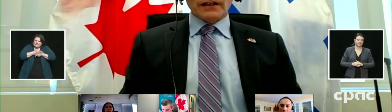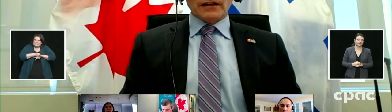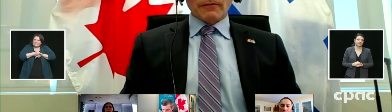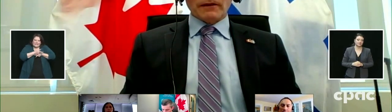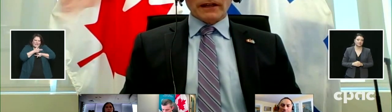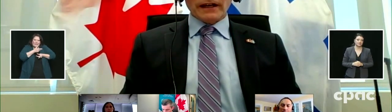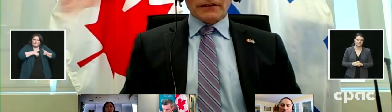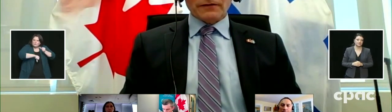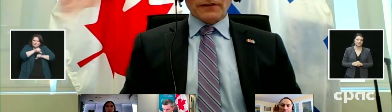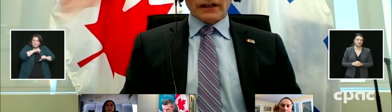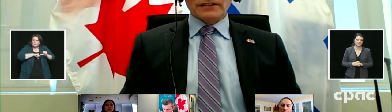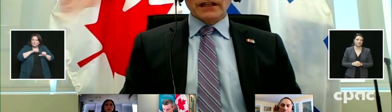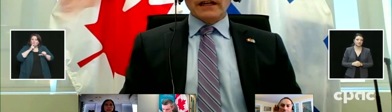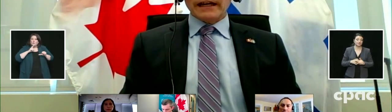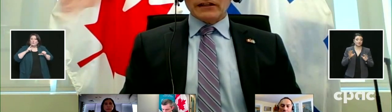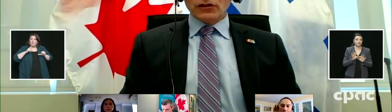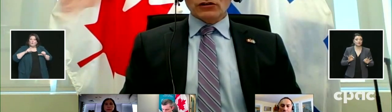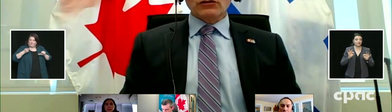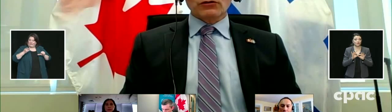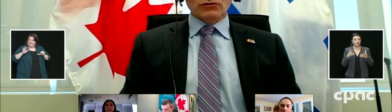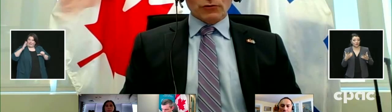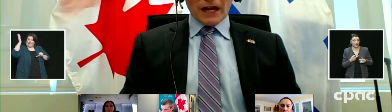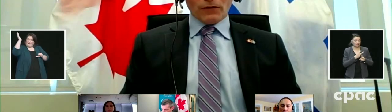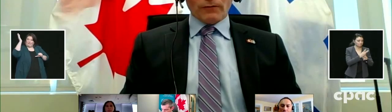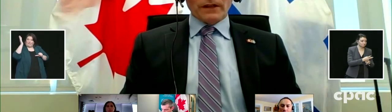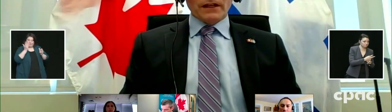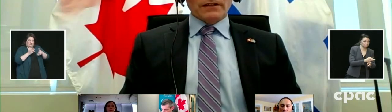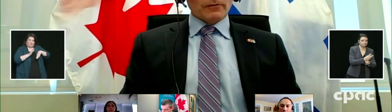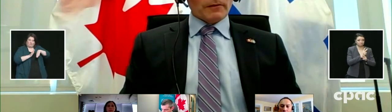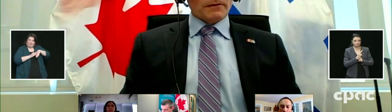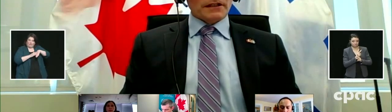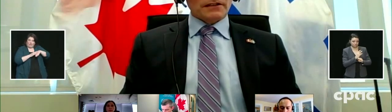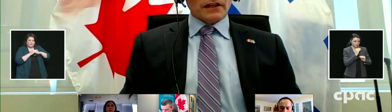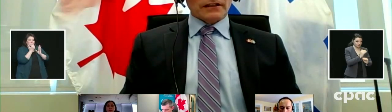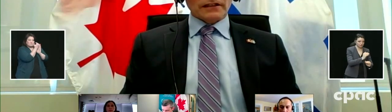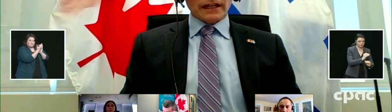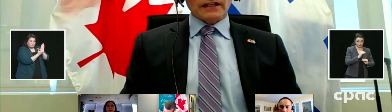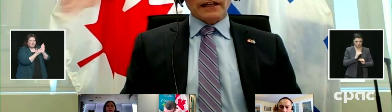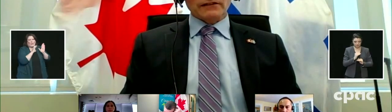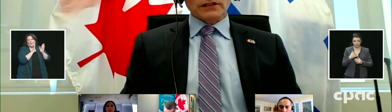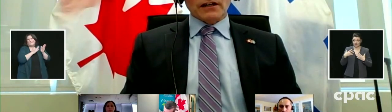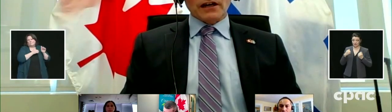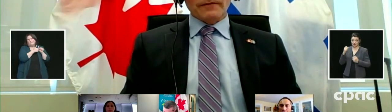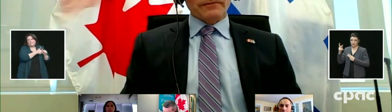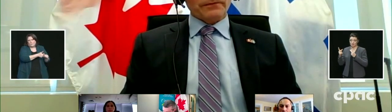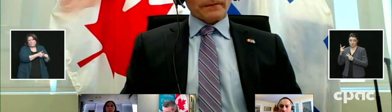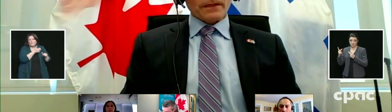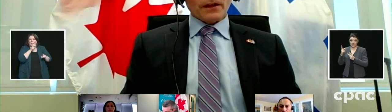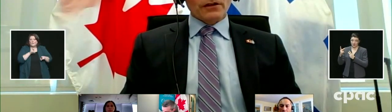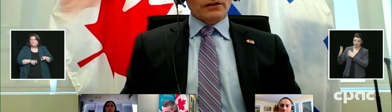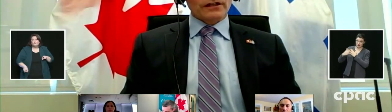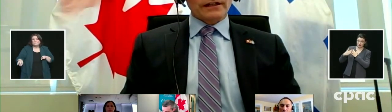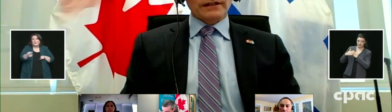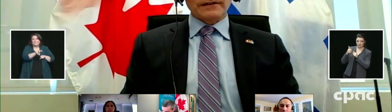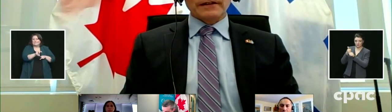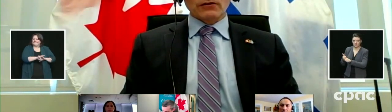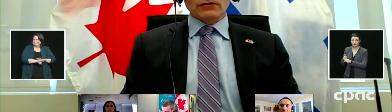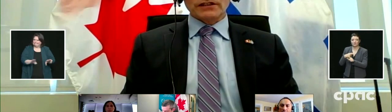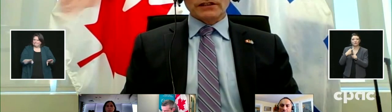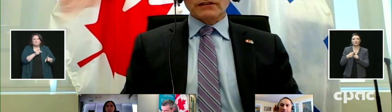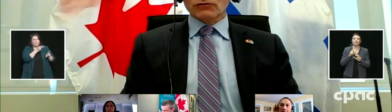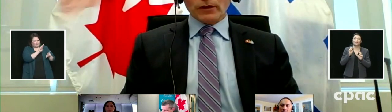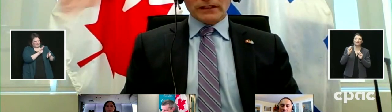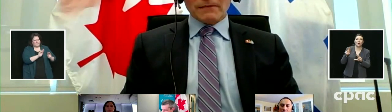the public health advice, and not to travel. Le Premier ministre a été très clair tout à l'heure.